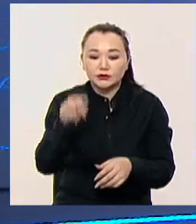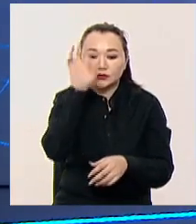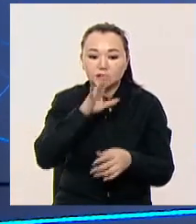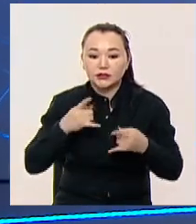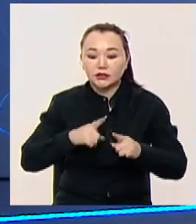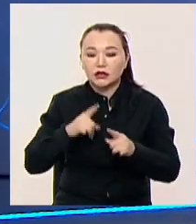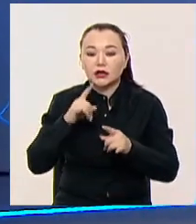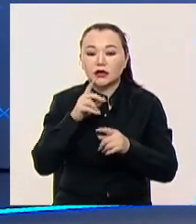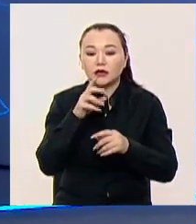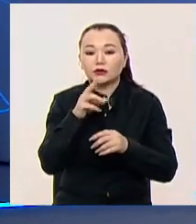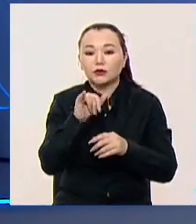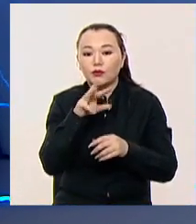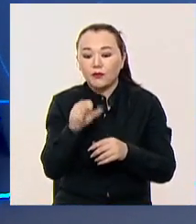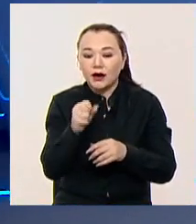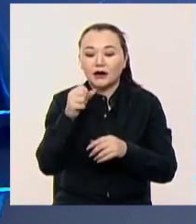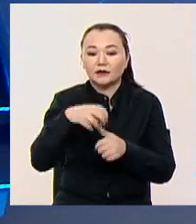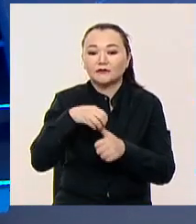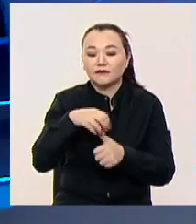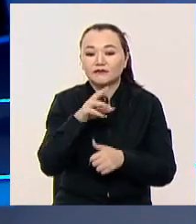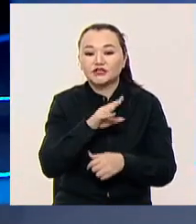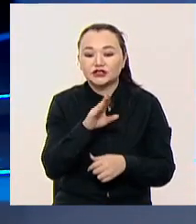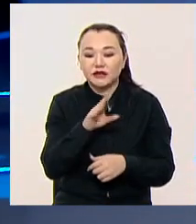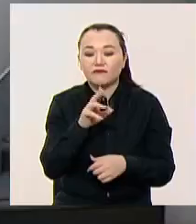думасының төрағасы Вячеслав Володин мәлімдеді.